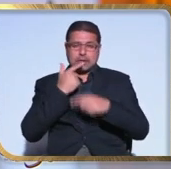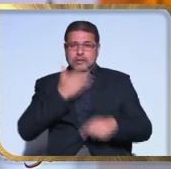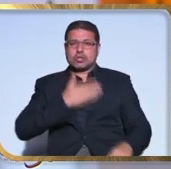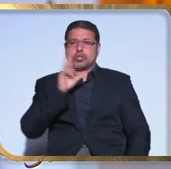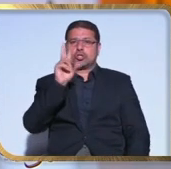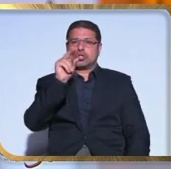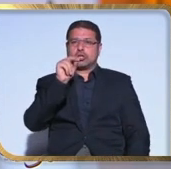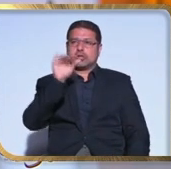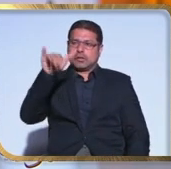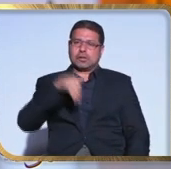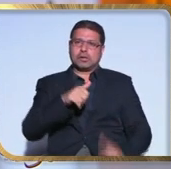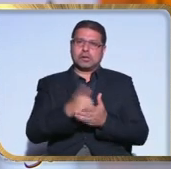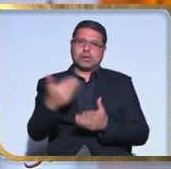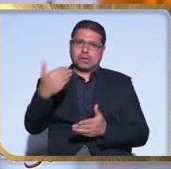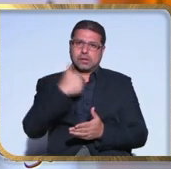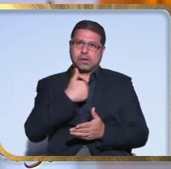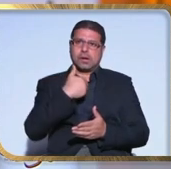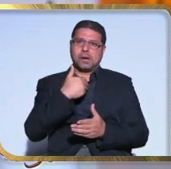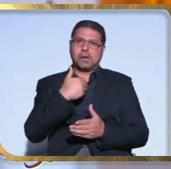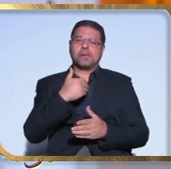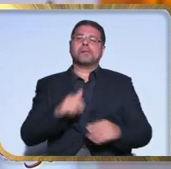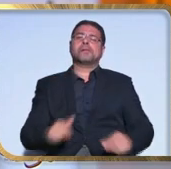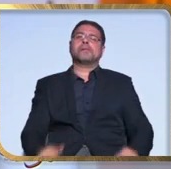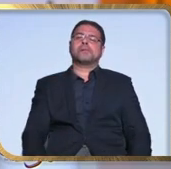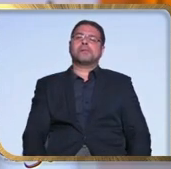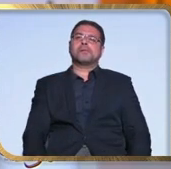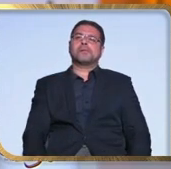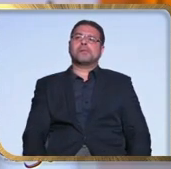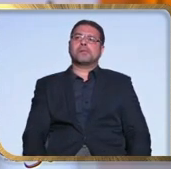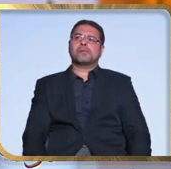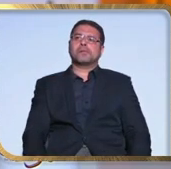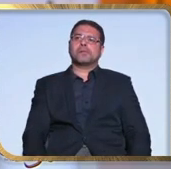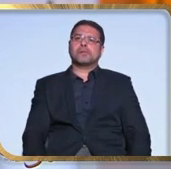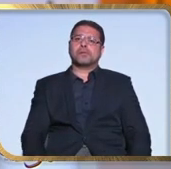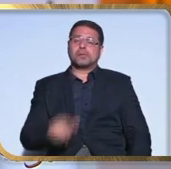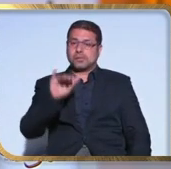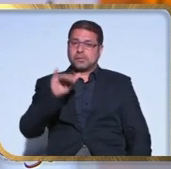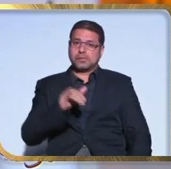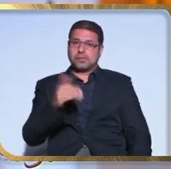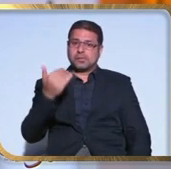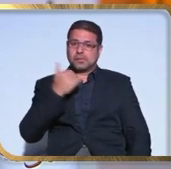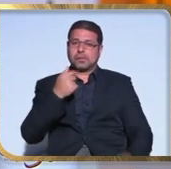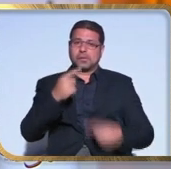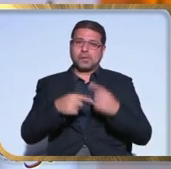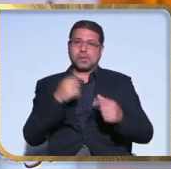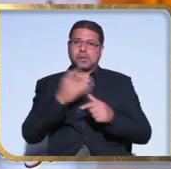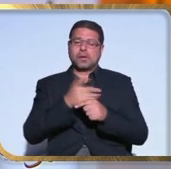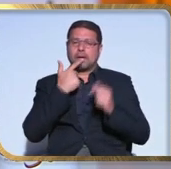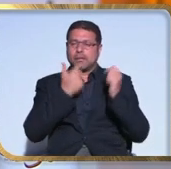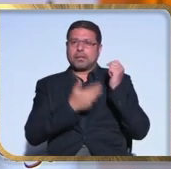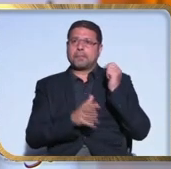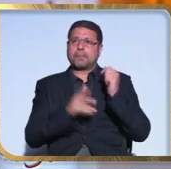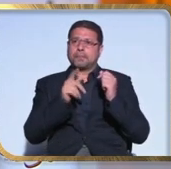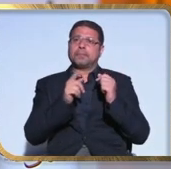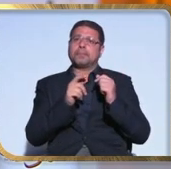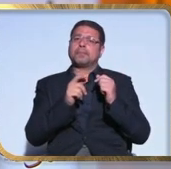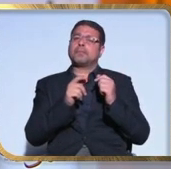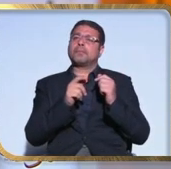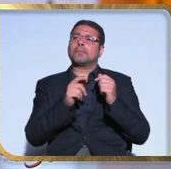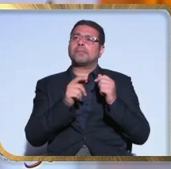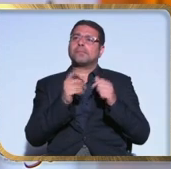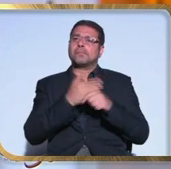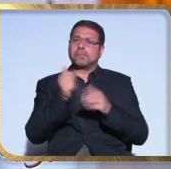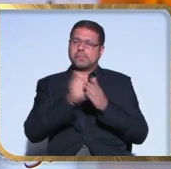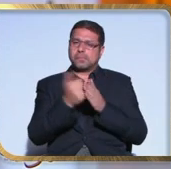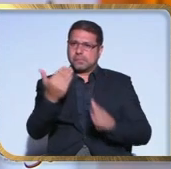جايه لنا ز زياره فتفت ف وهي كانت في الفتره دي عليها البرد يعني هي كبت